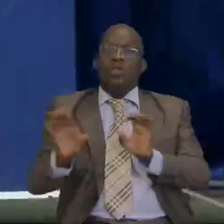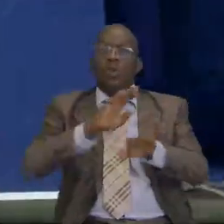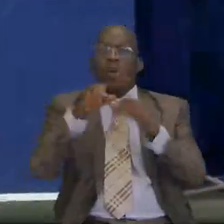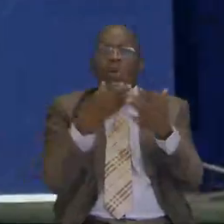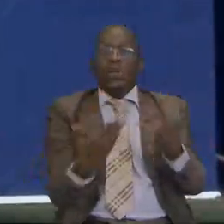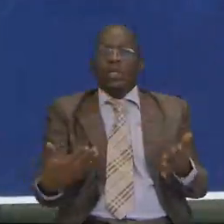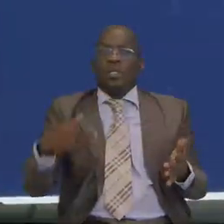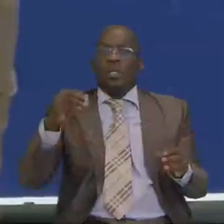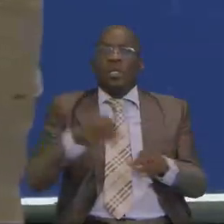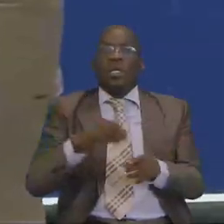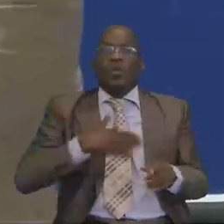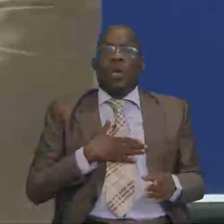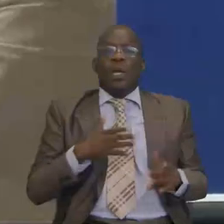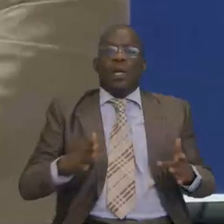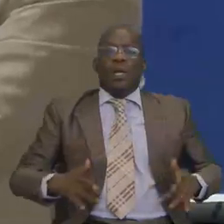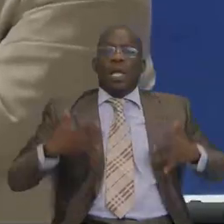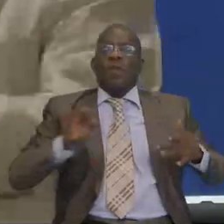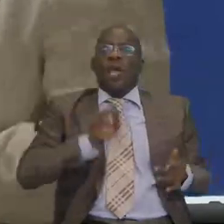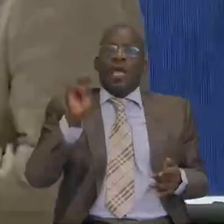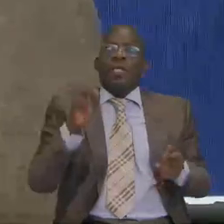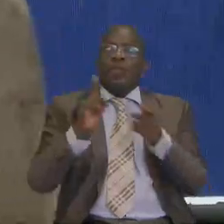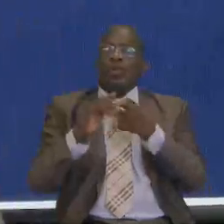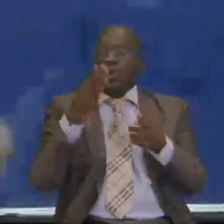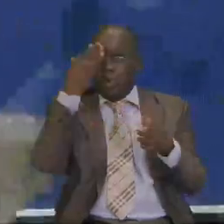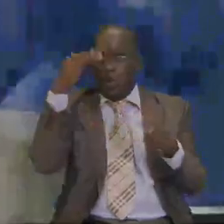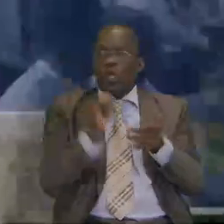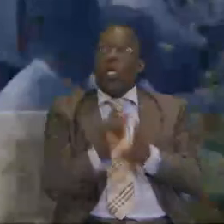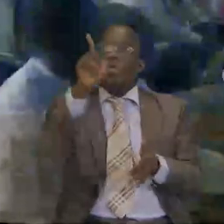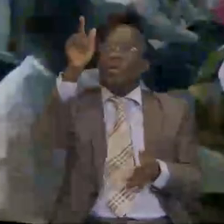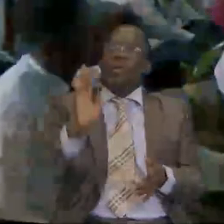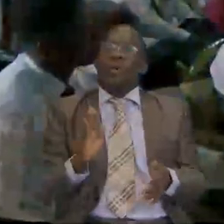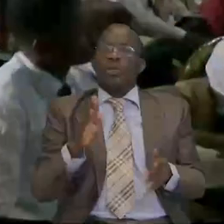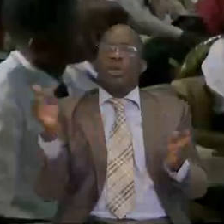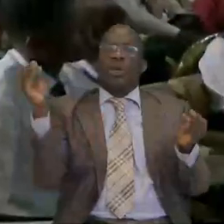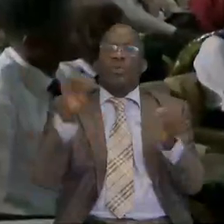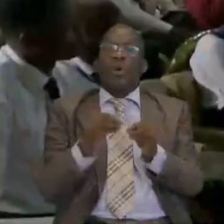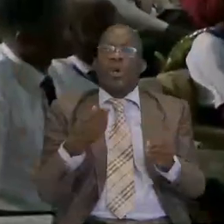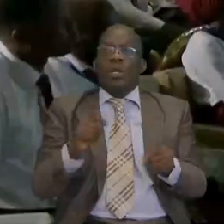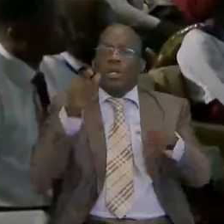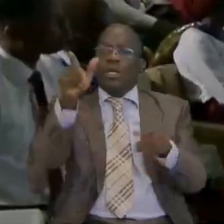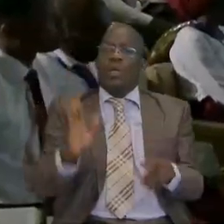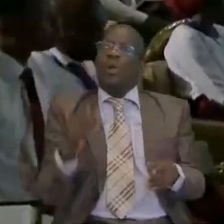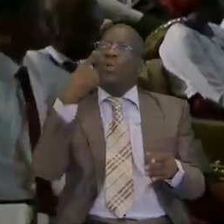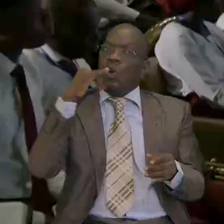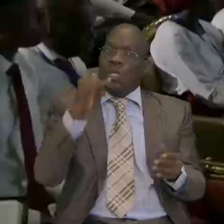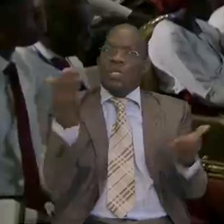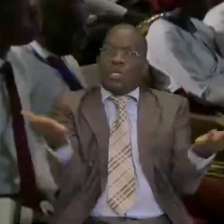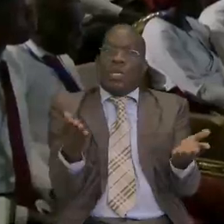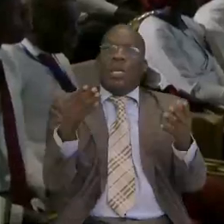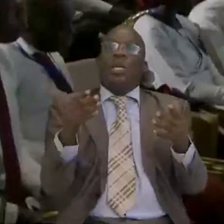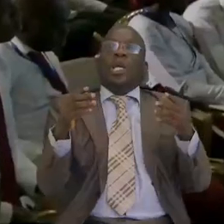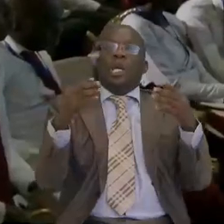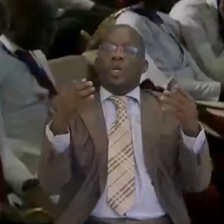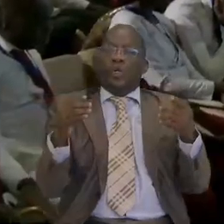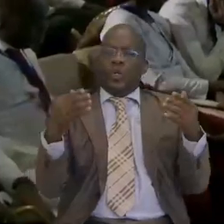vie. J'ai besoin de connaître ce Dieu davantage, le Dieu qui est présent aujourd'hui, comme il était